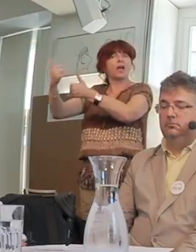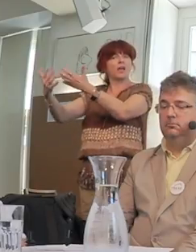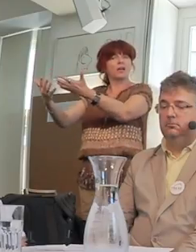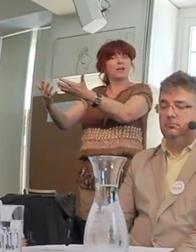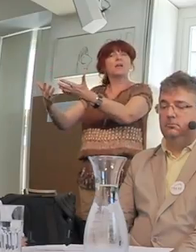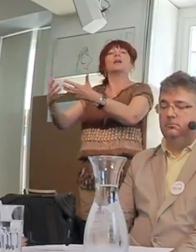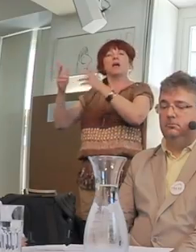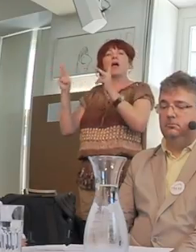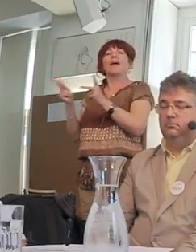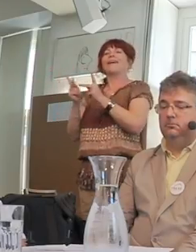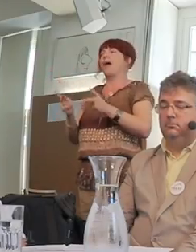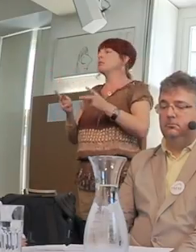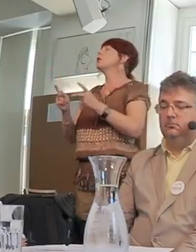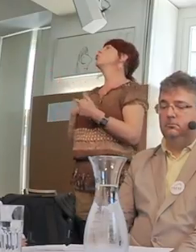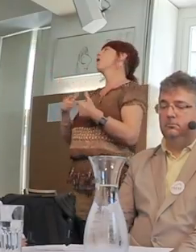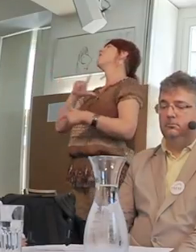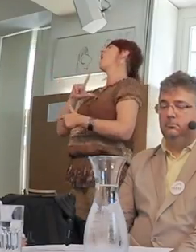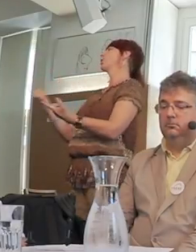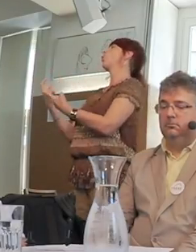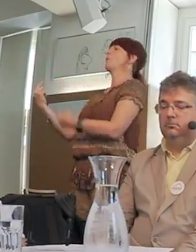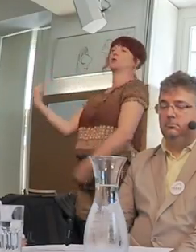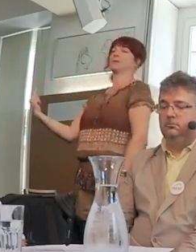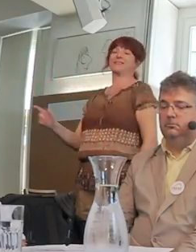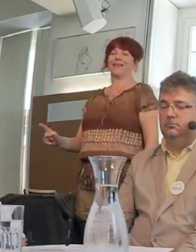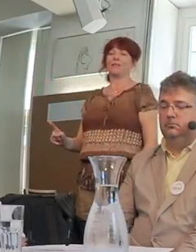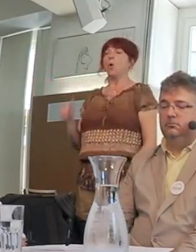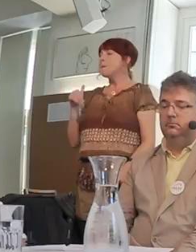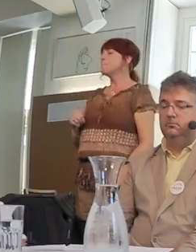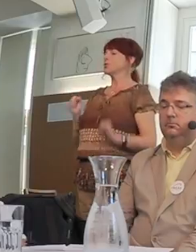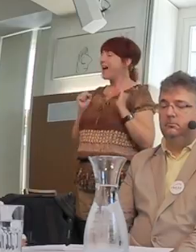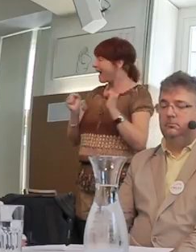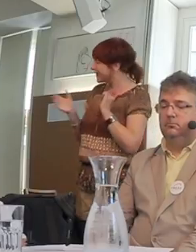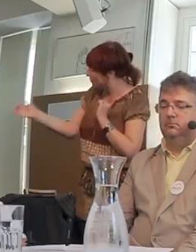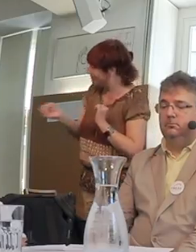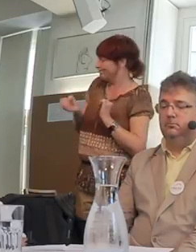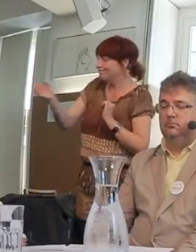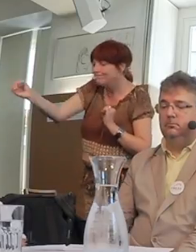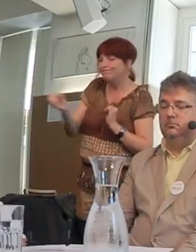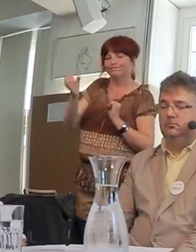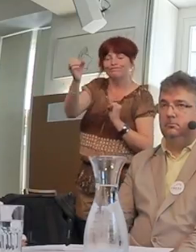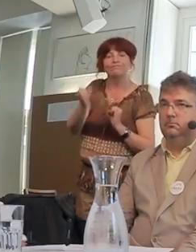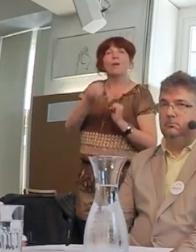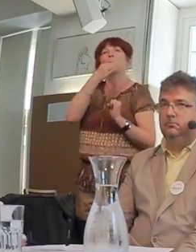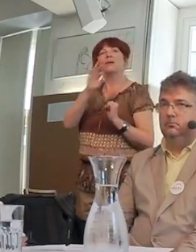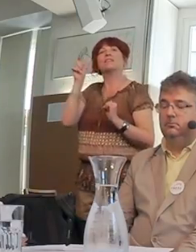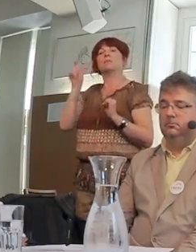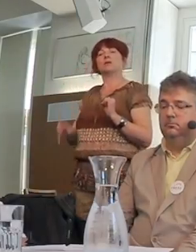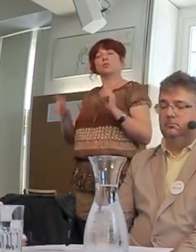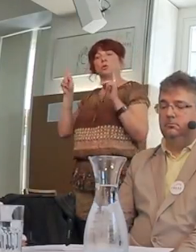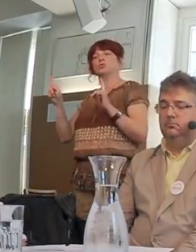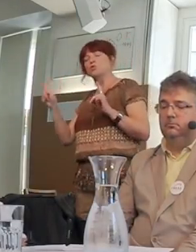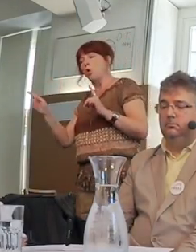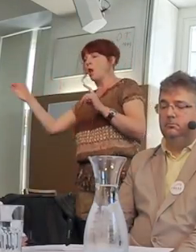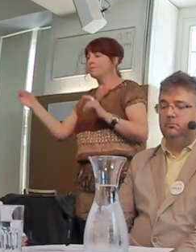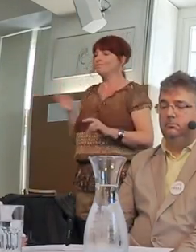sondern das muss ich aktiv angehen. Das heißt, ich muss mir die besten Leute aus dieser Redaktion für Beiträge in anderen